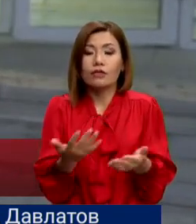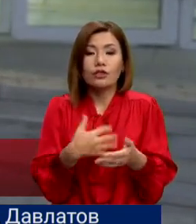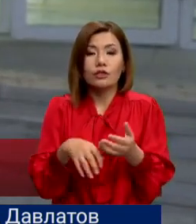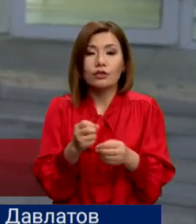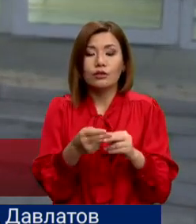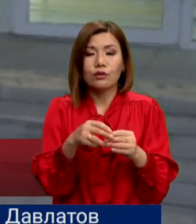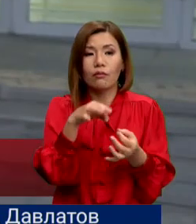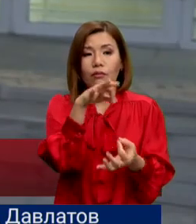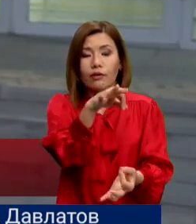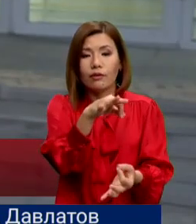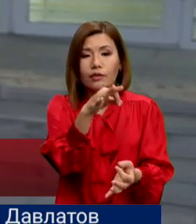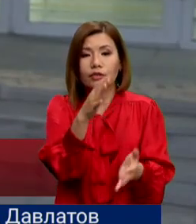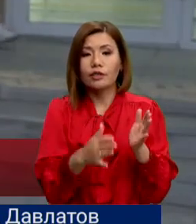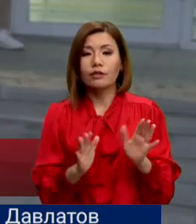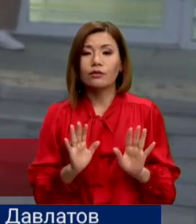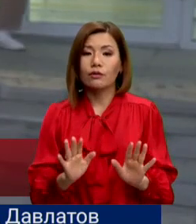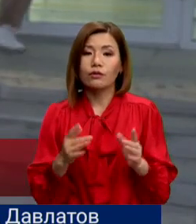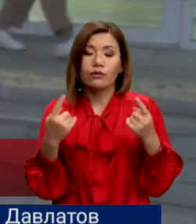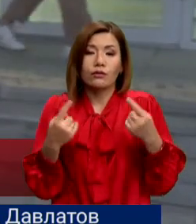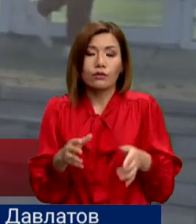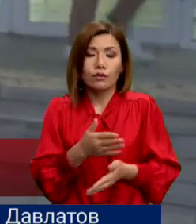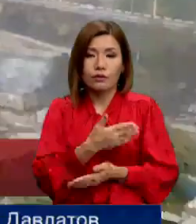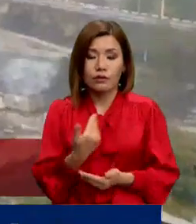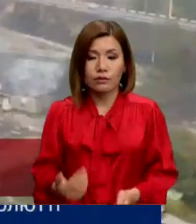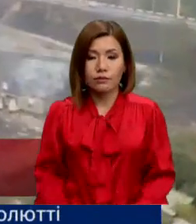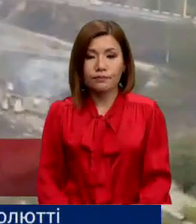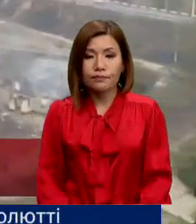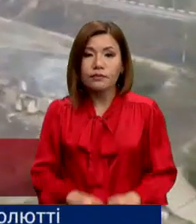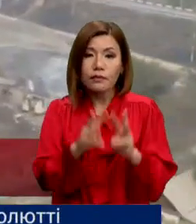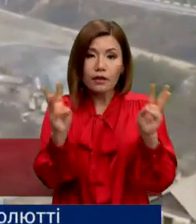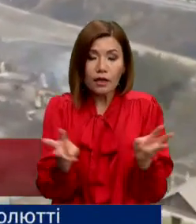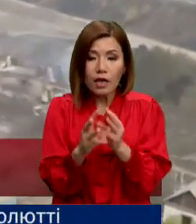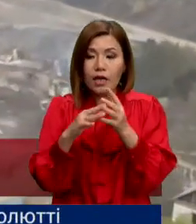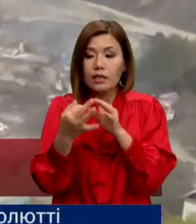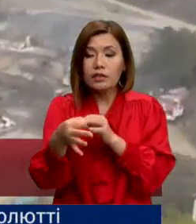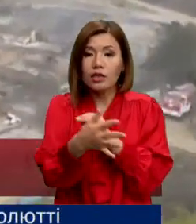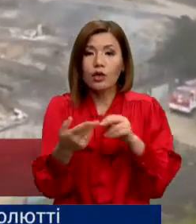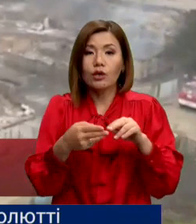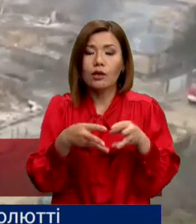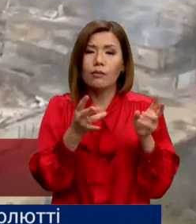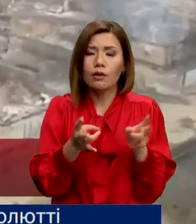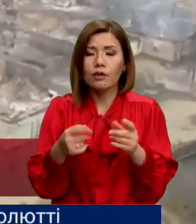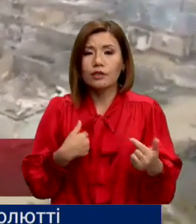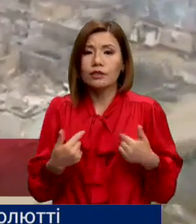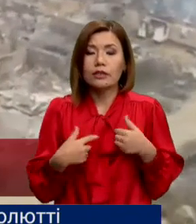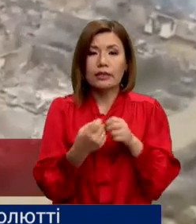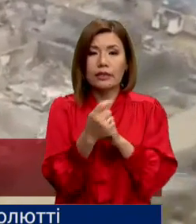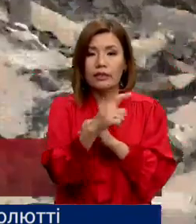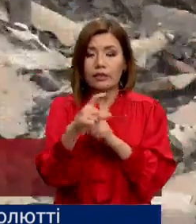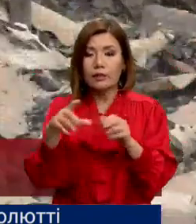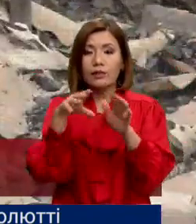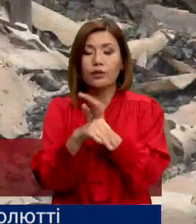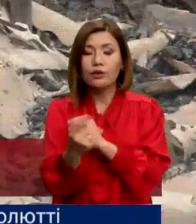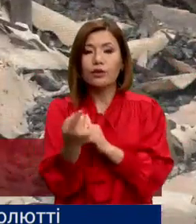стены, и все, больше ничего нету. В пожарах в Ауликольском районе пострадали 11 человек. Один из